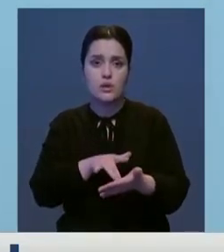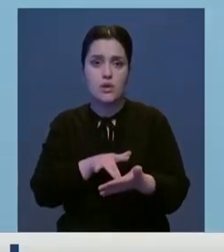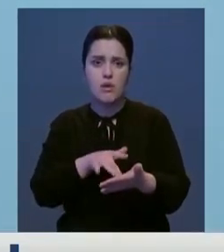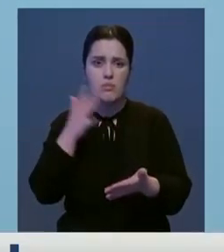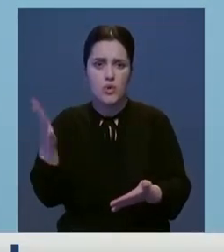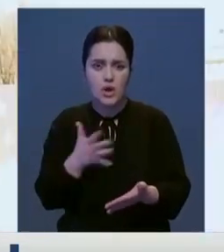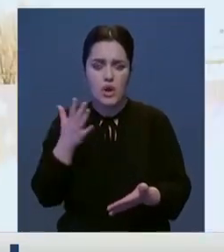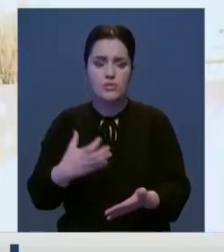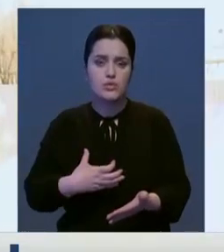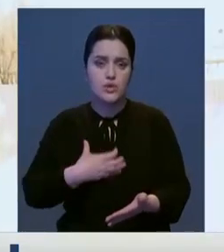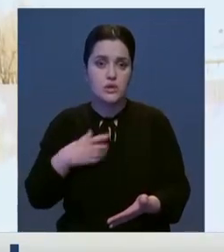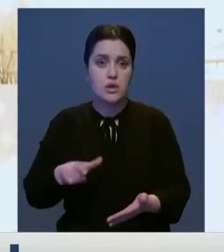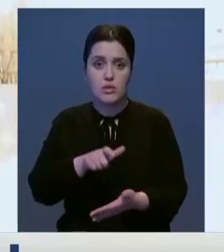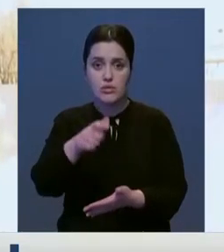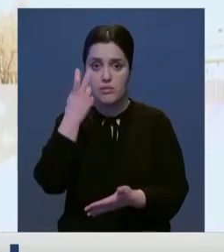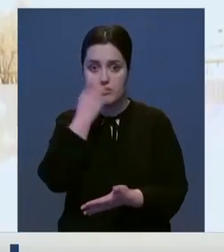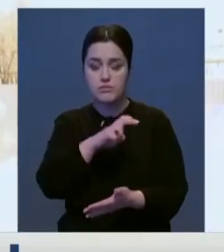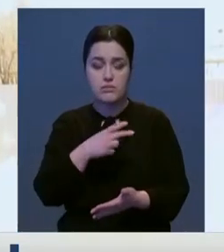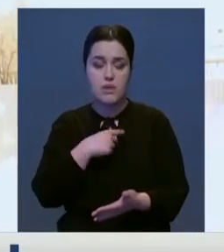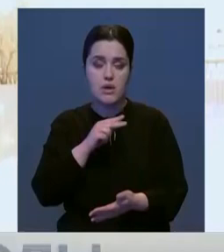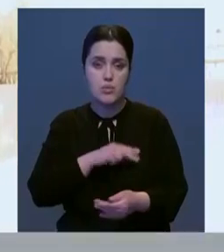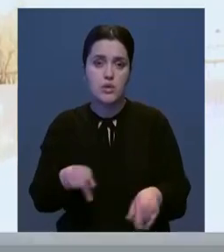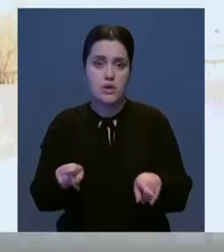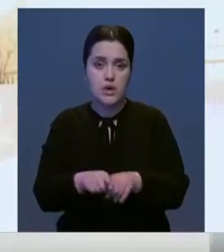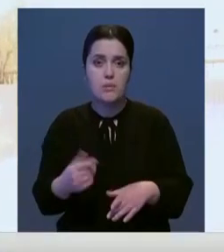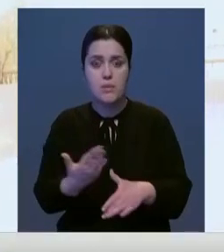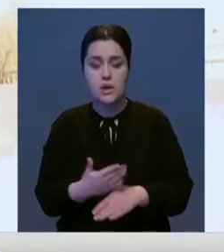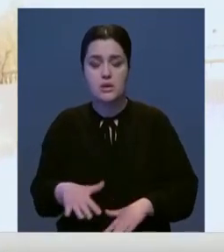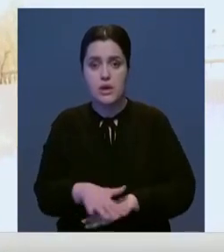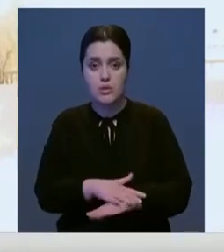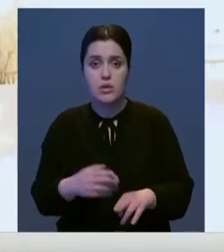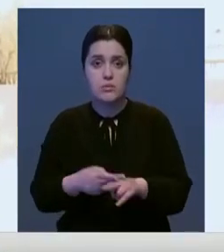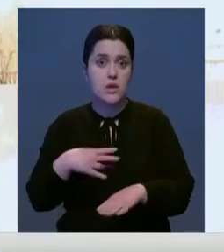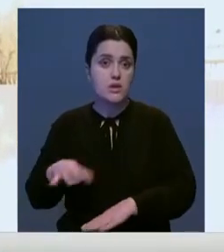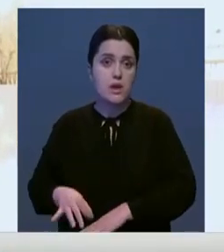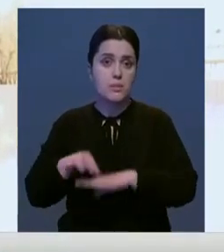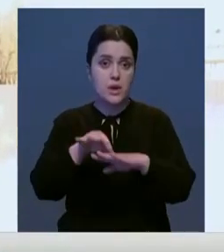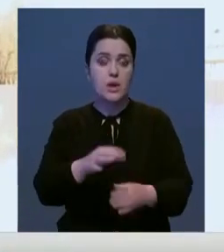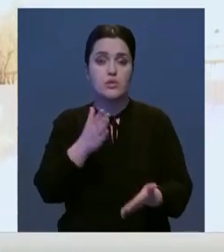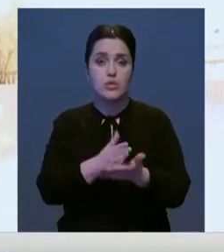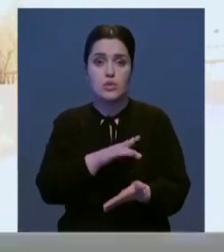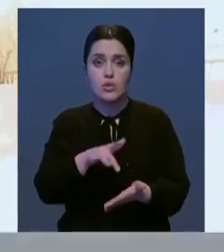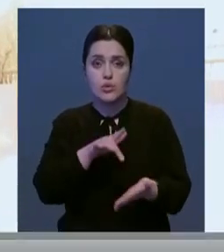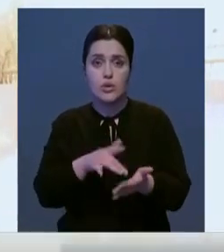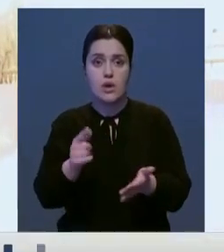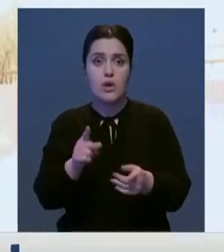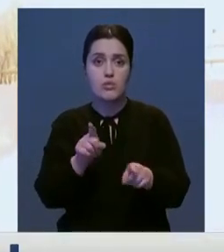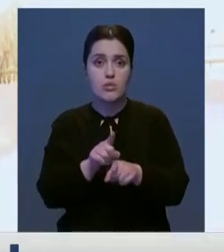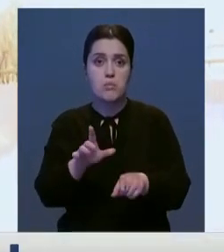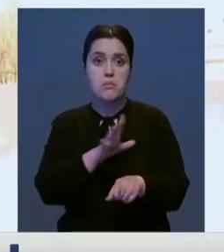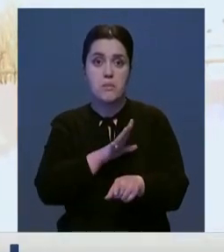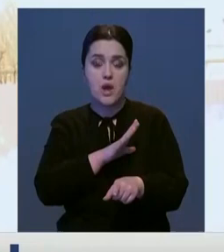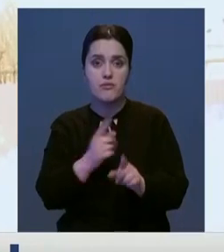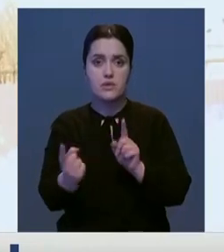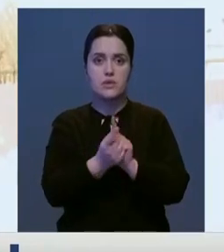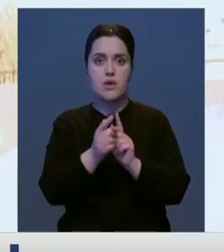ужасный, дорогу не видно. Это работа такая, помогает населению. Направили в сторону города, и те даже машины встречались, которые пытались выехать за